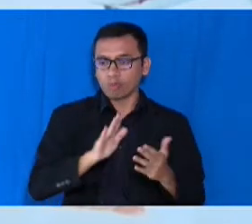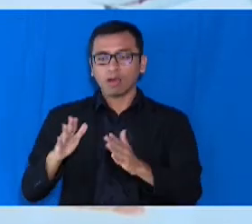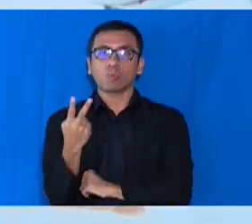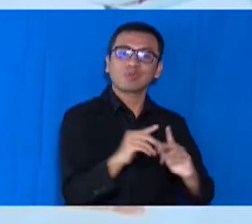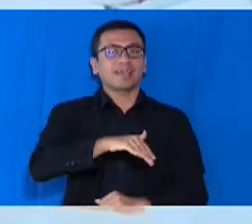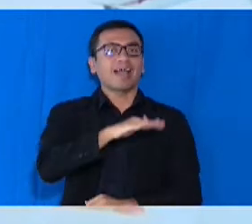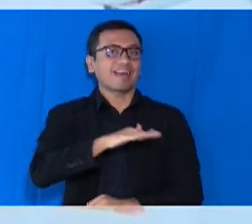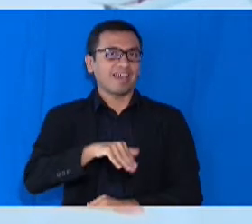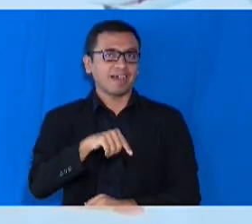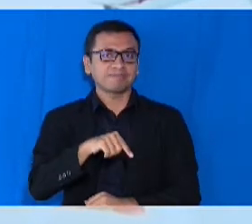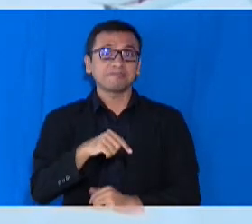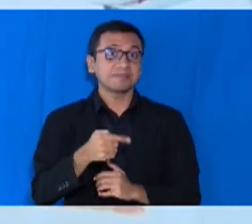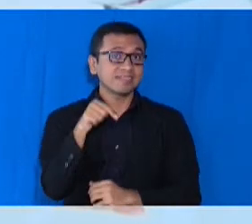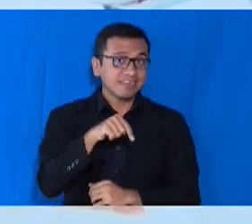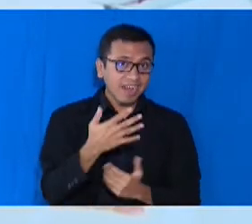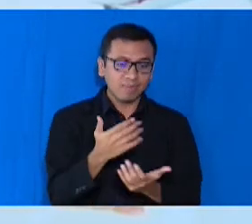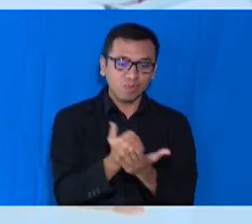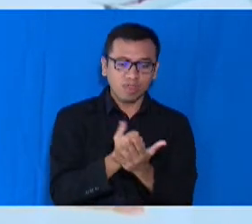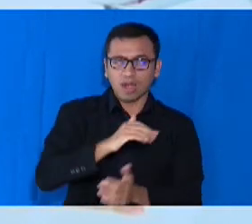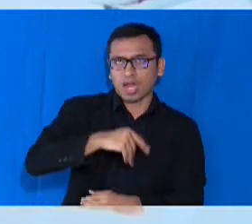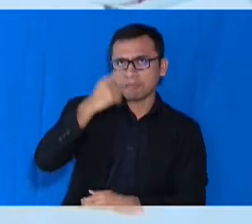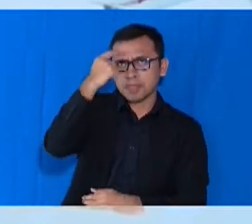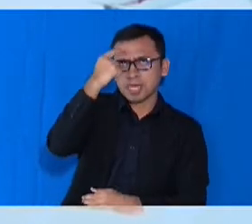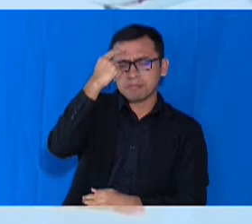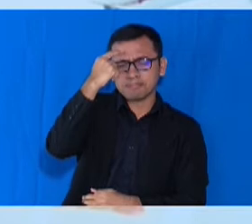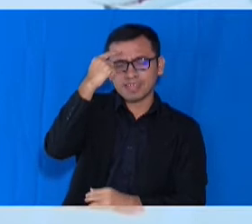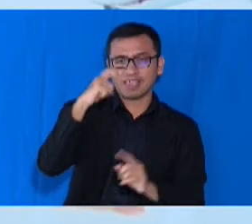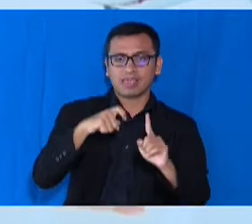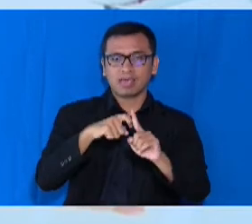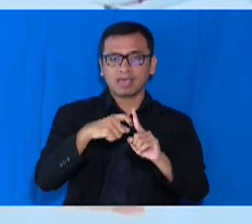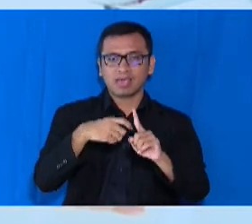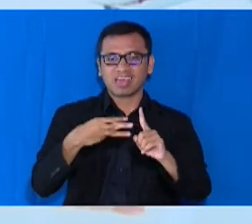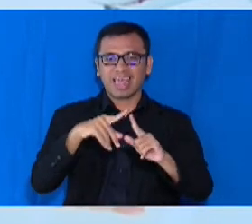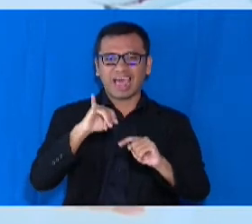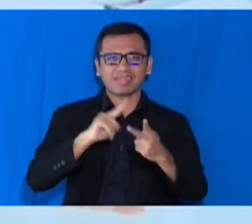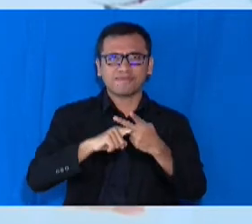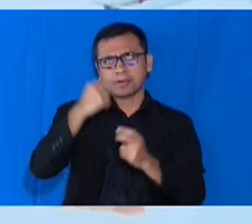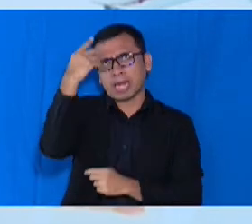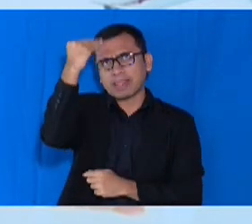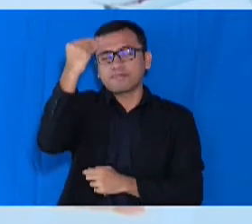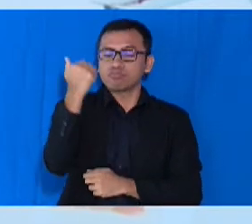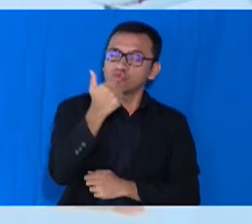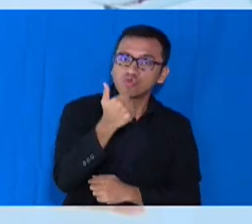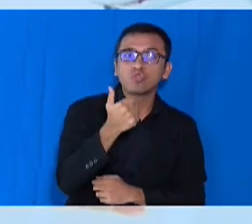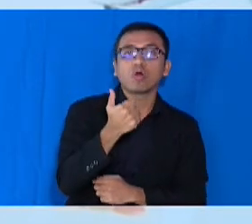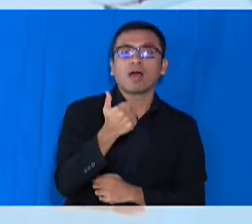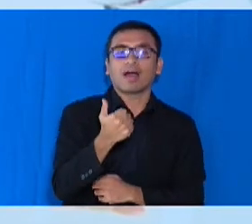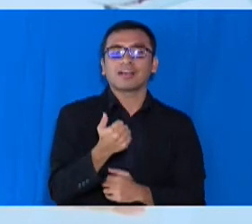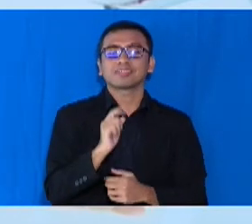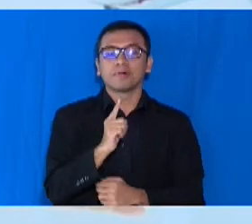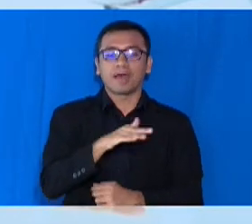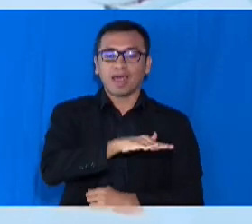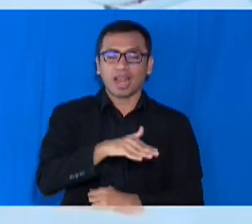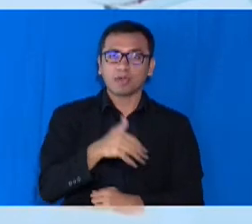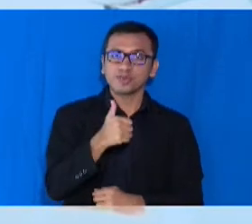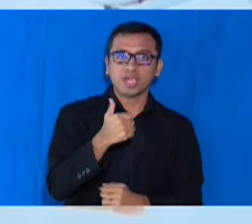masyarakat, karena kita butuh satu desa untuk melindungi anak. Lagi-lagi saya tekankan bahwa harus